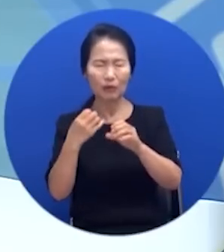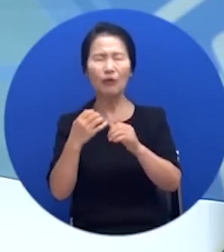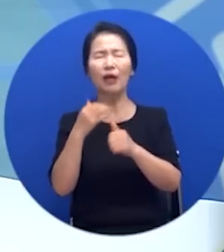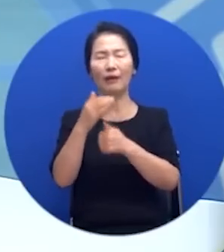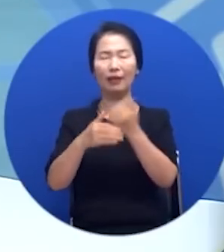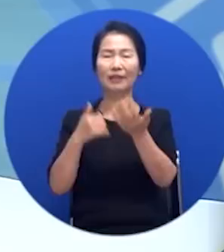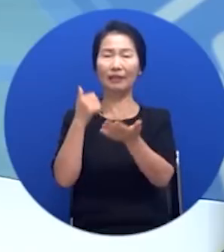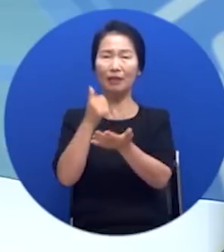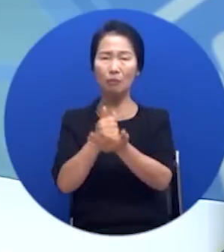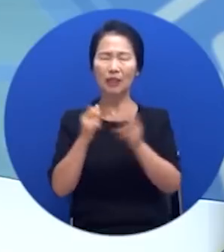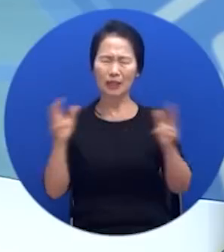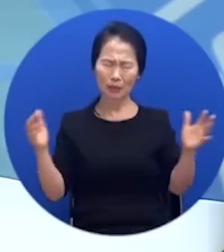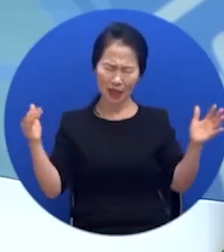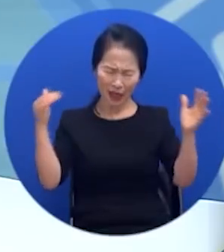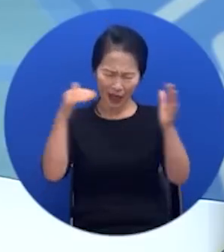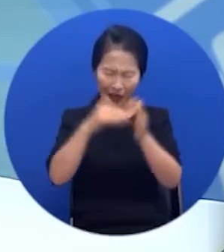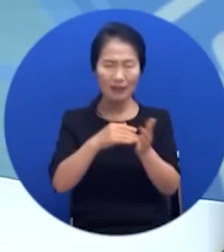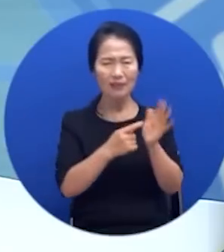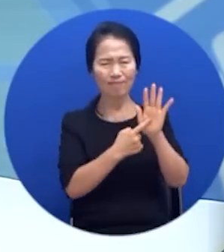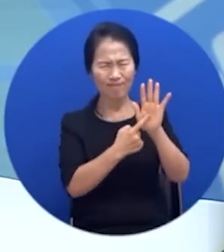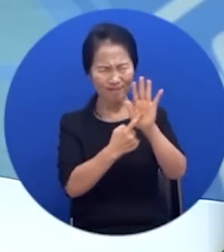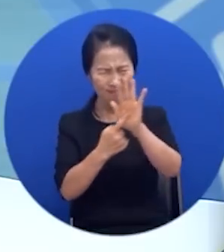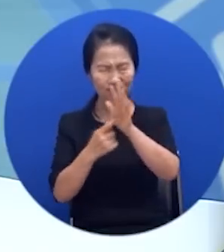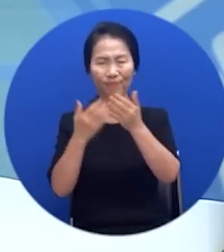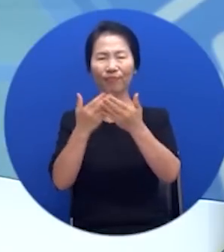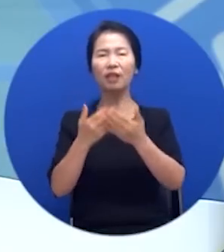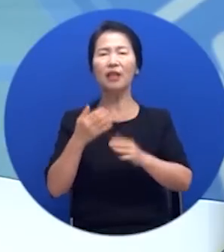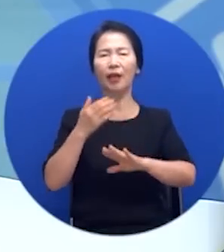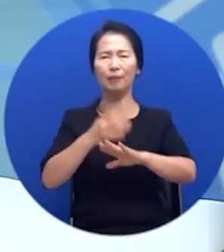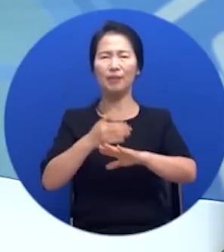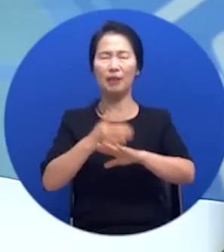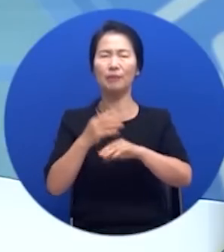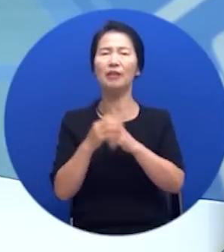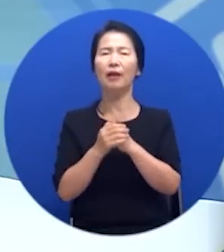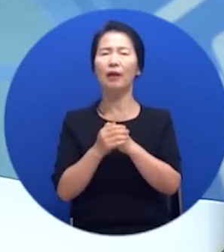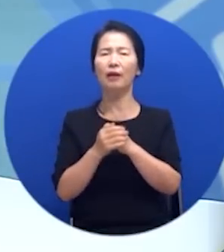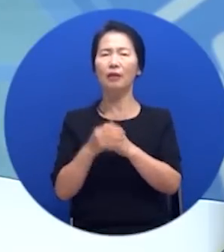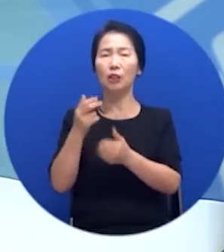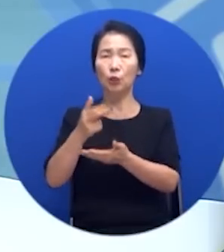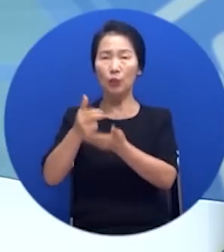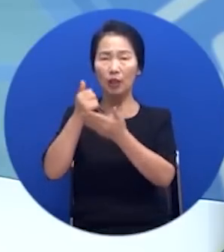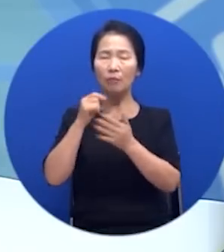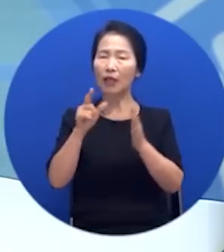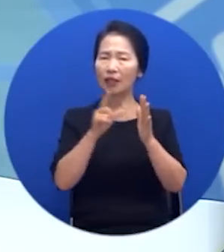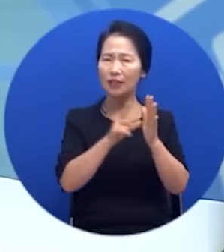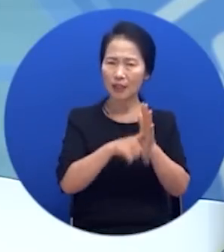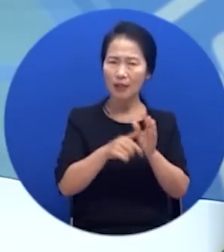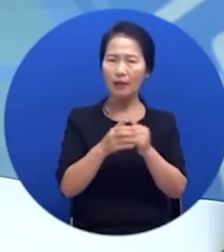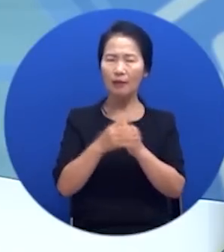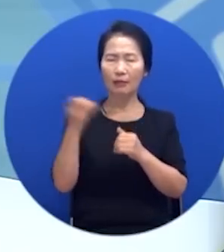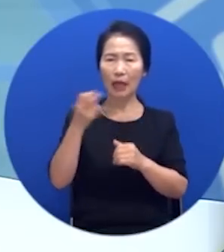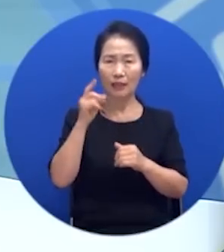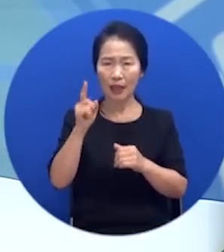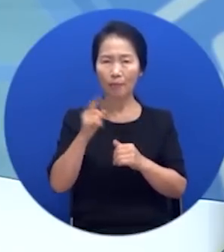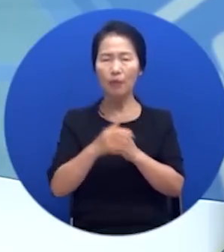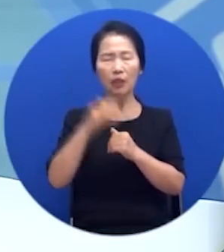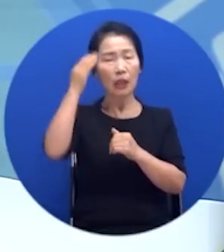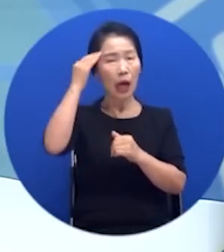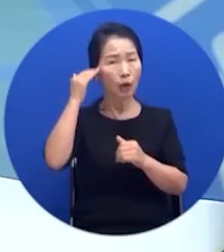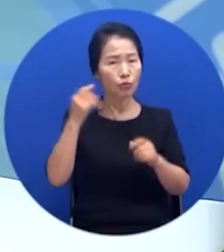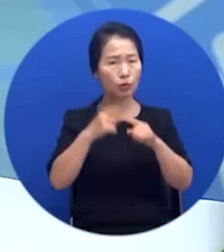지금까지 나타내셨음을 감사합니다. 주님, 이 시대에 다시 한번 한국교회가